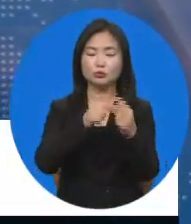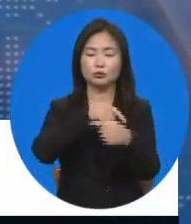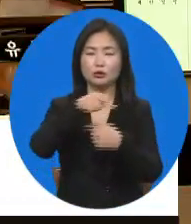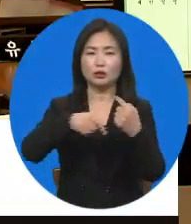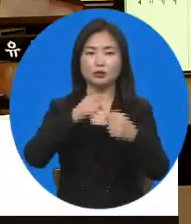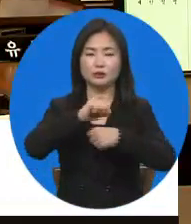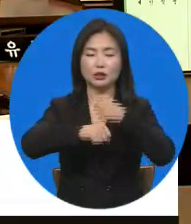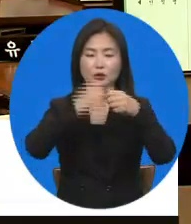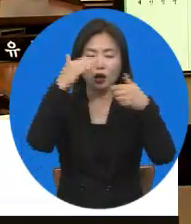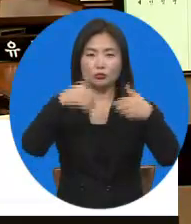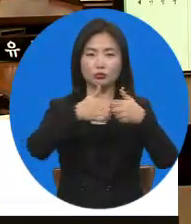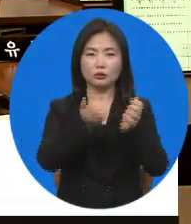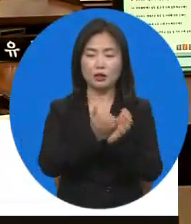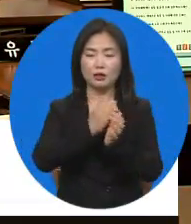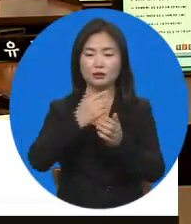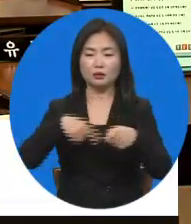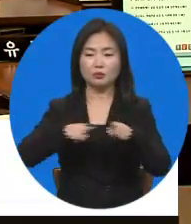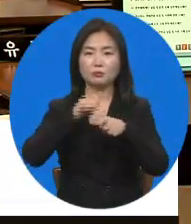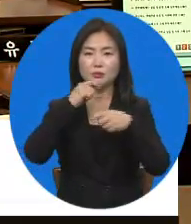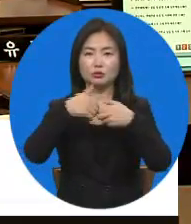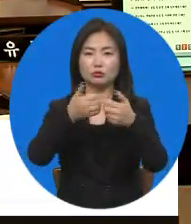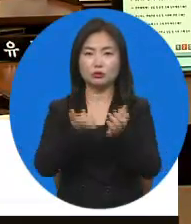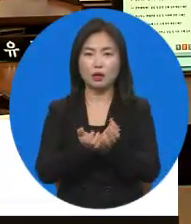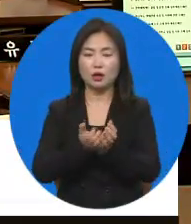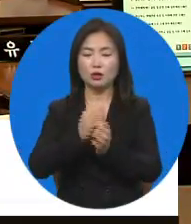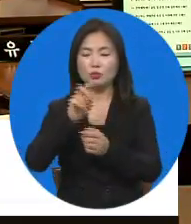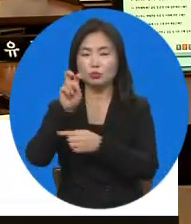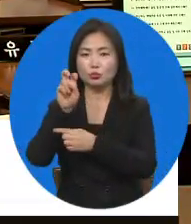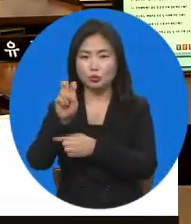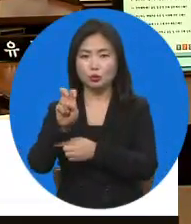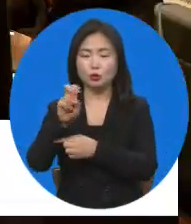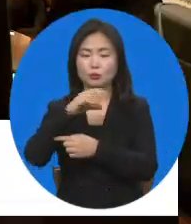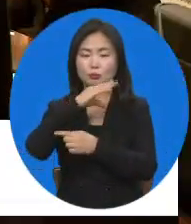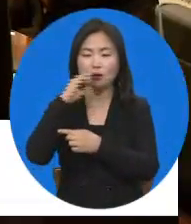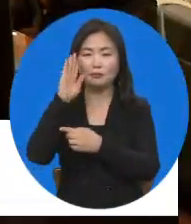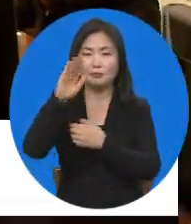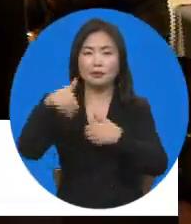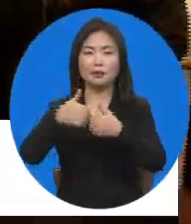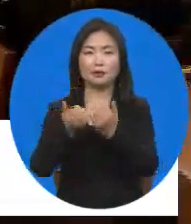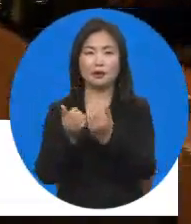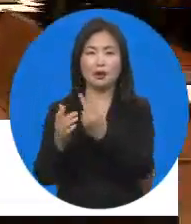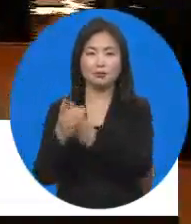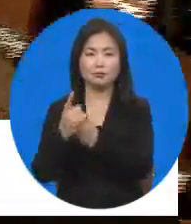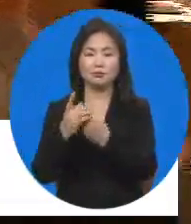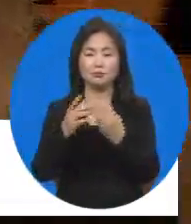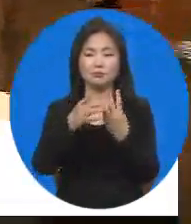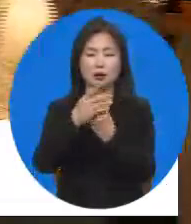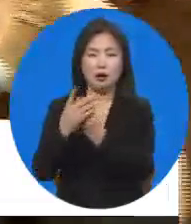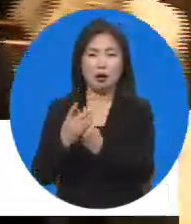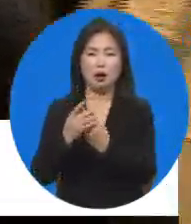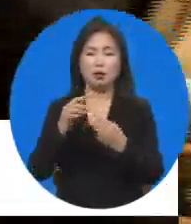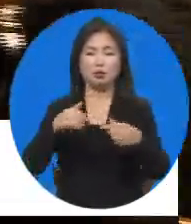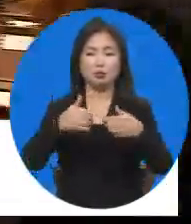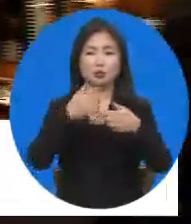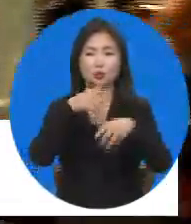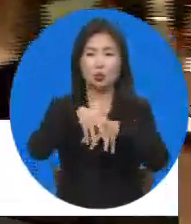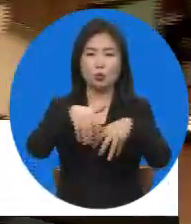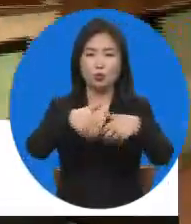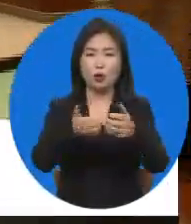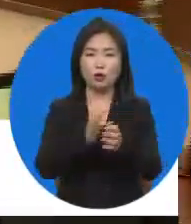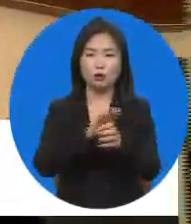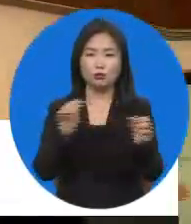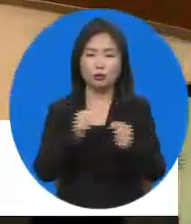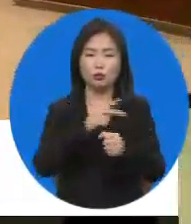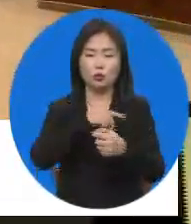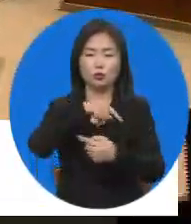2 자유 한국 땅과 토 그럼 민주당 그리고 무 소속과 다른 미래 당이 함께한 경이 동호회가 오늘 경성